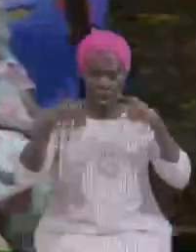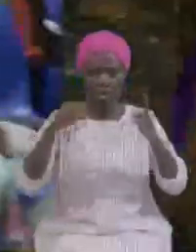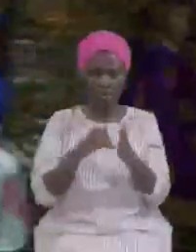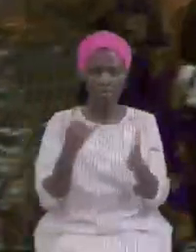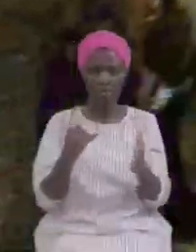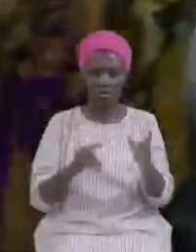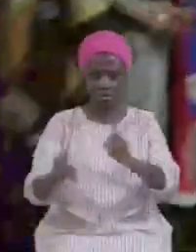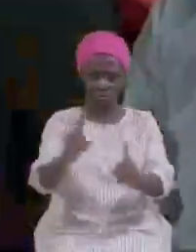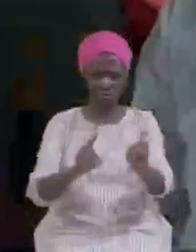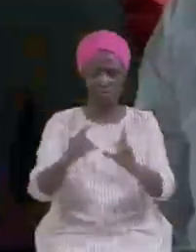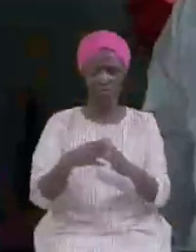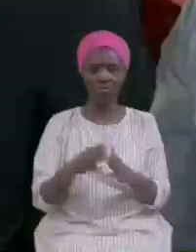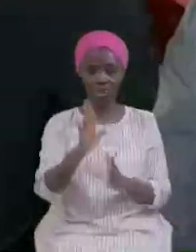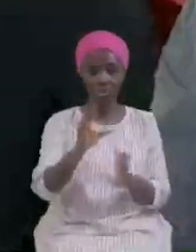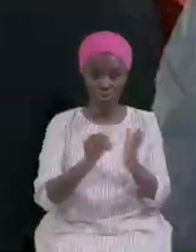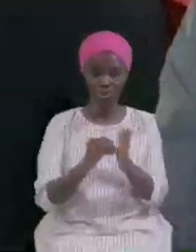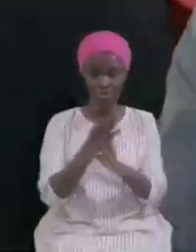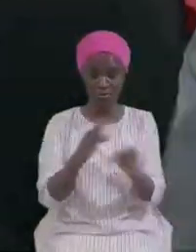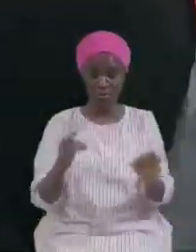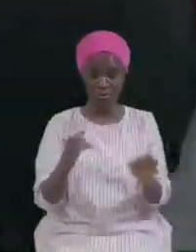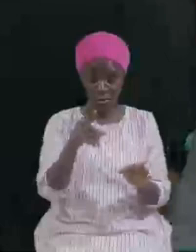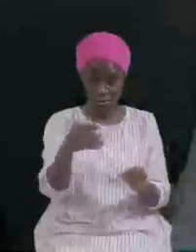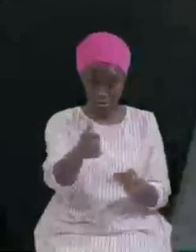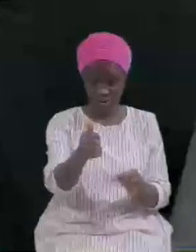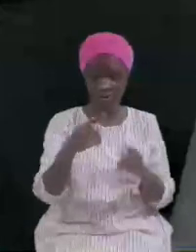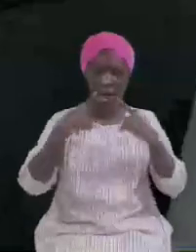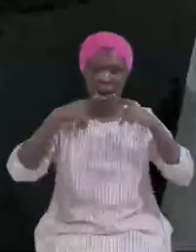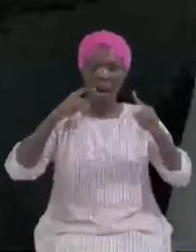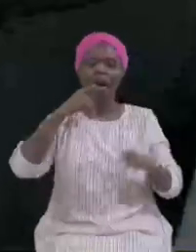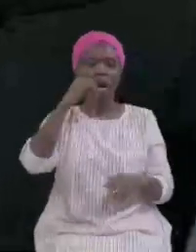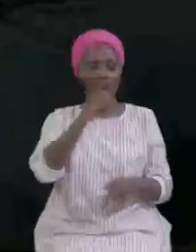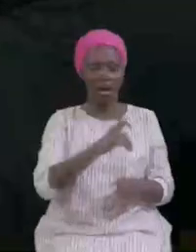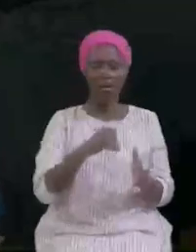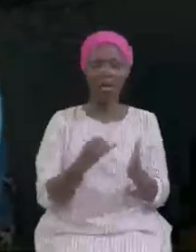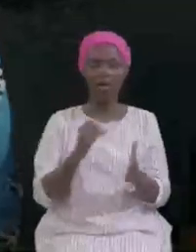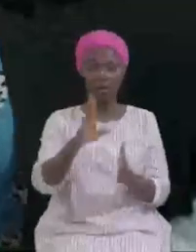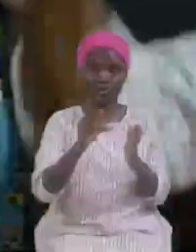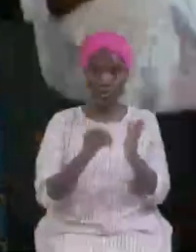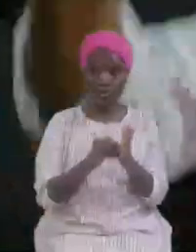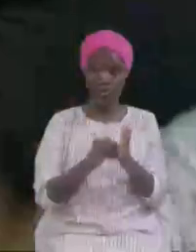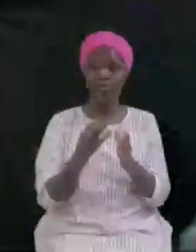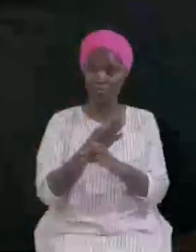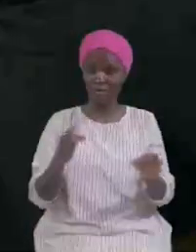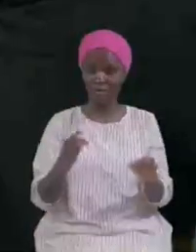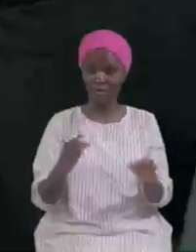Annonce-le. Ta libération. Tu le déclares. Ta libération.